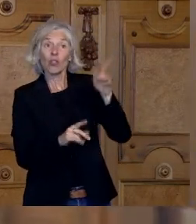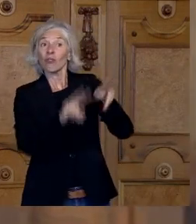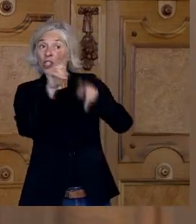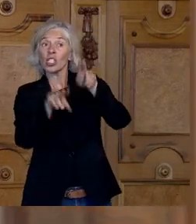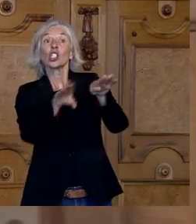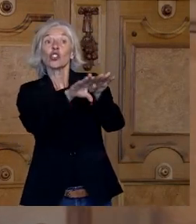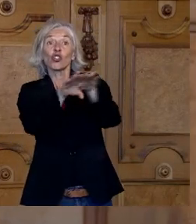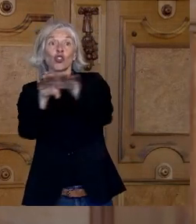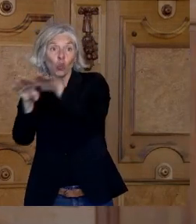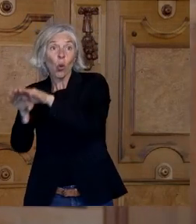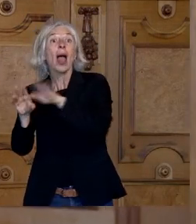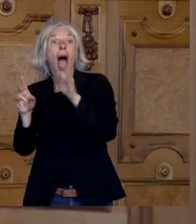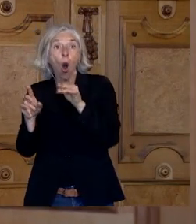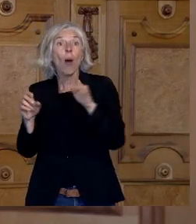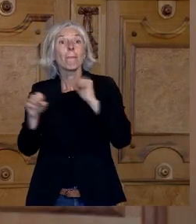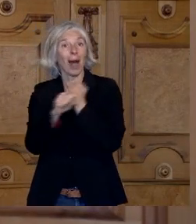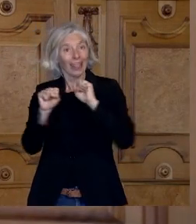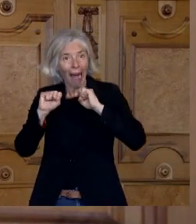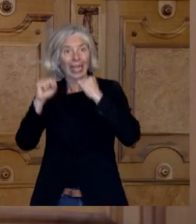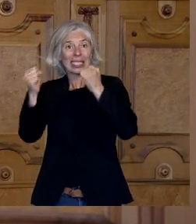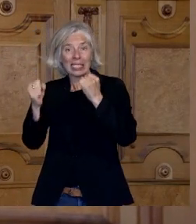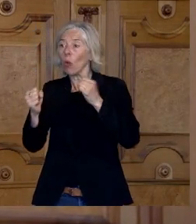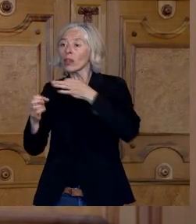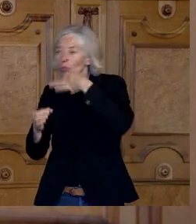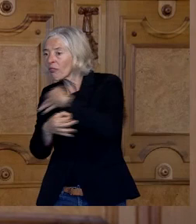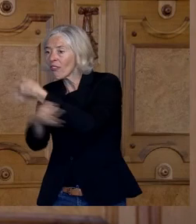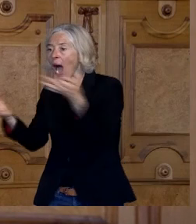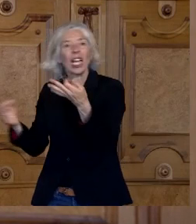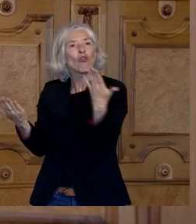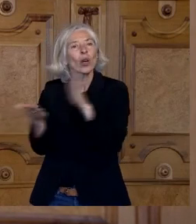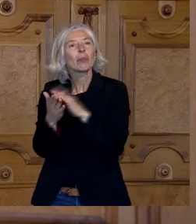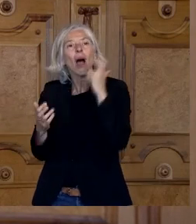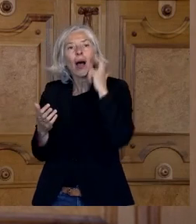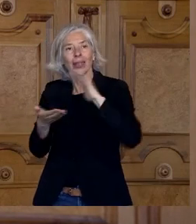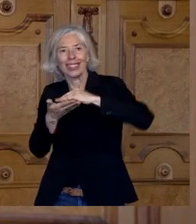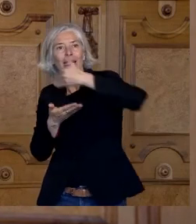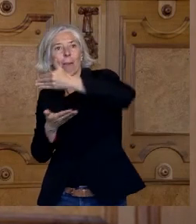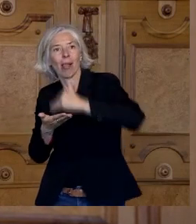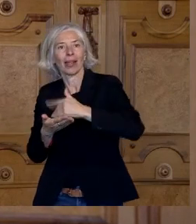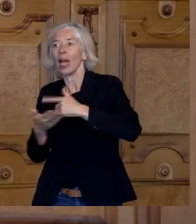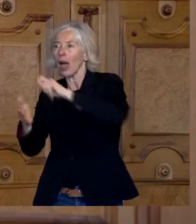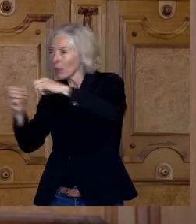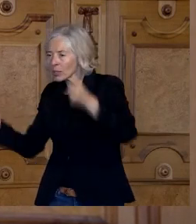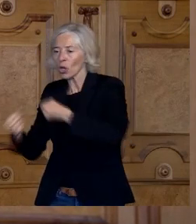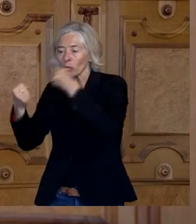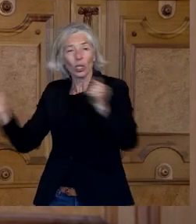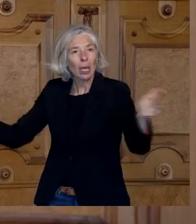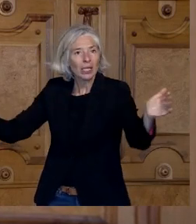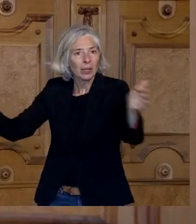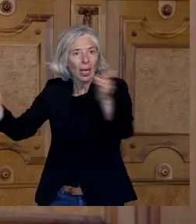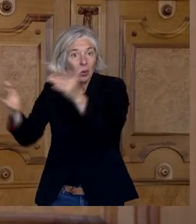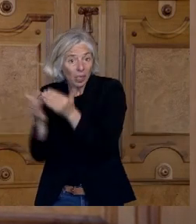im Sammeln alter Tablets beispielsweise sind und eigenaktiv werden, damit hier Schülerinnen und Schüler, die